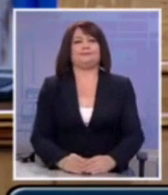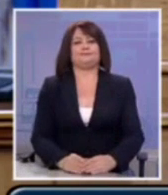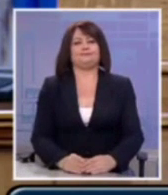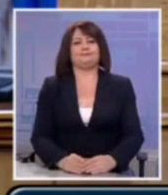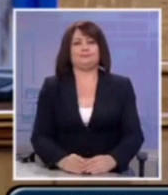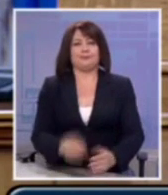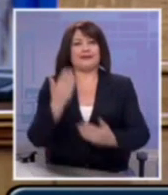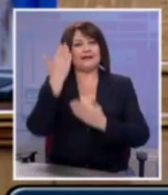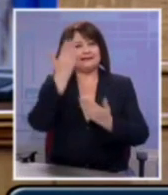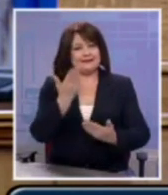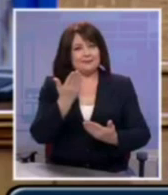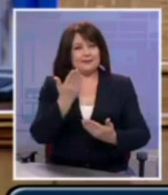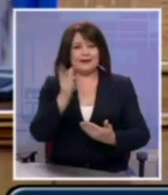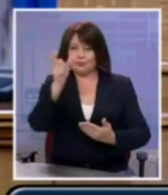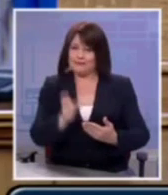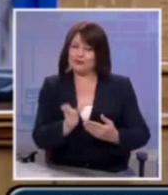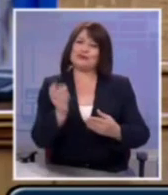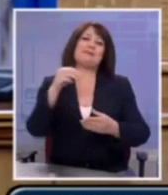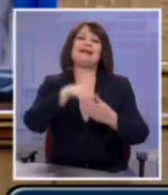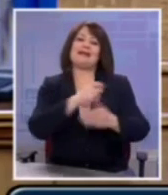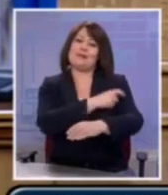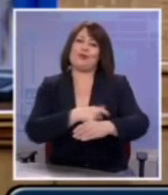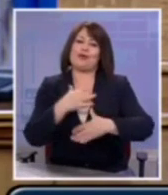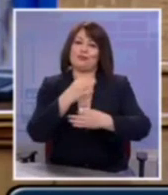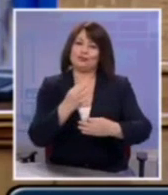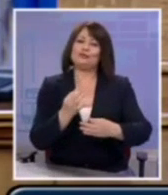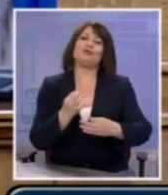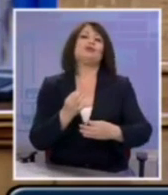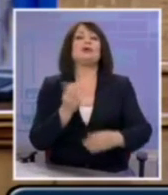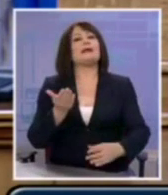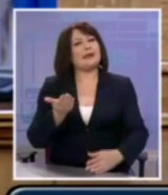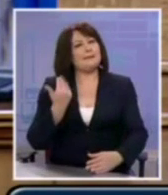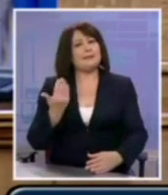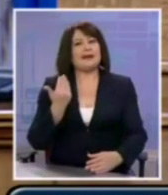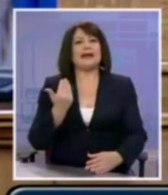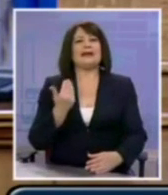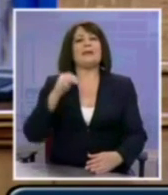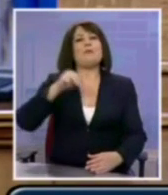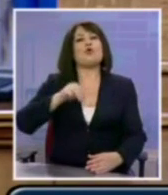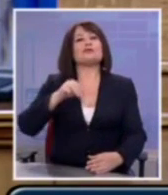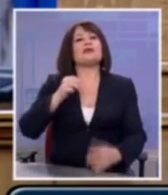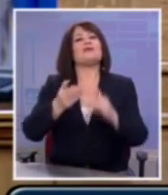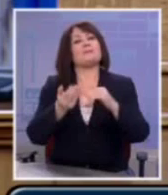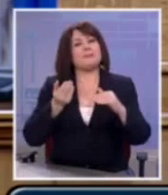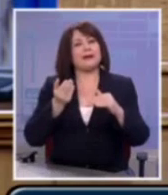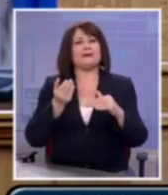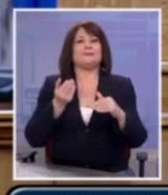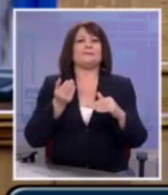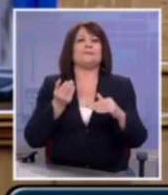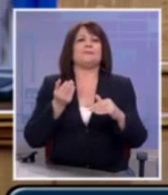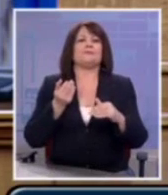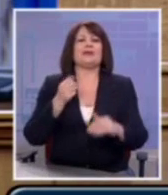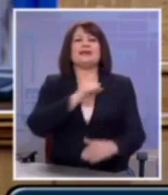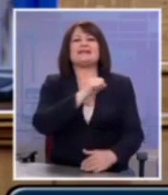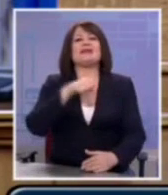μας που συμμετέχει στην Επιτροπή ο προκάτοχος του κυρίου Μποχοσλάφσκι, ο κύριος